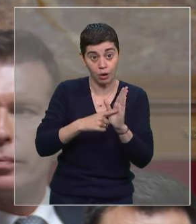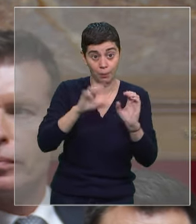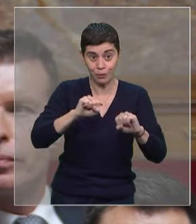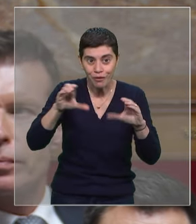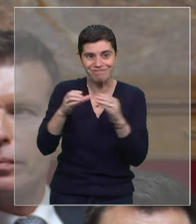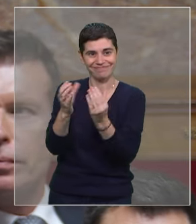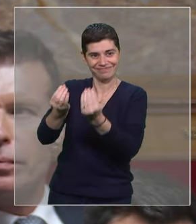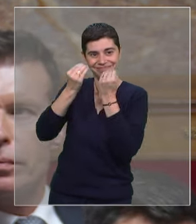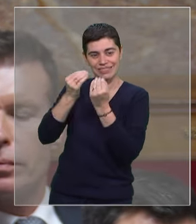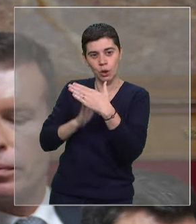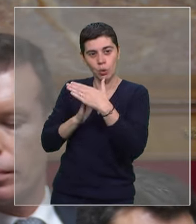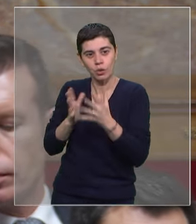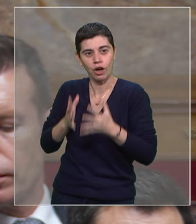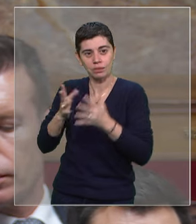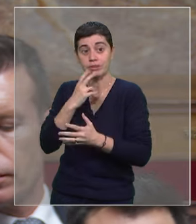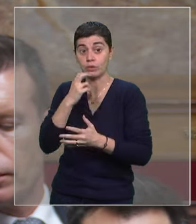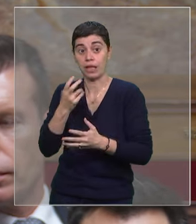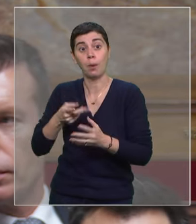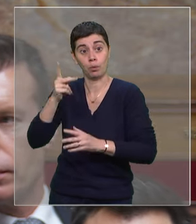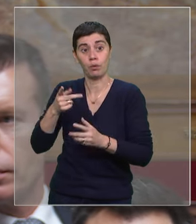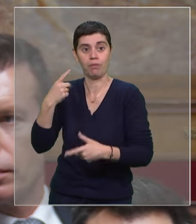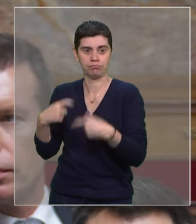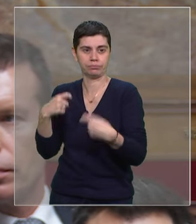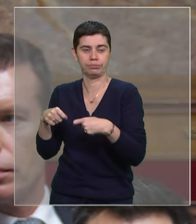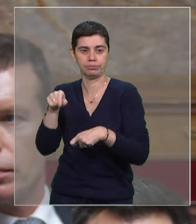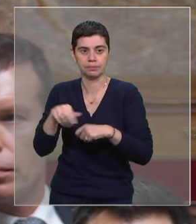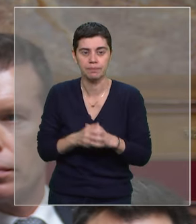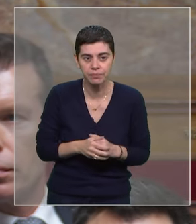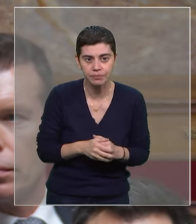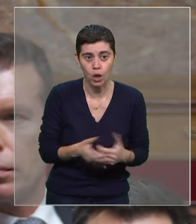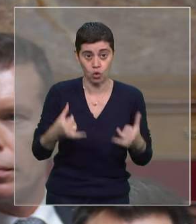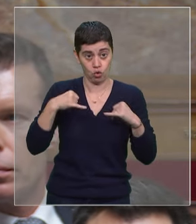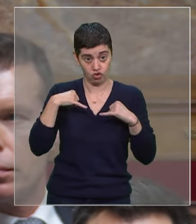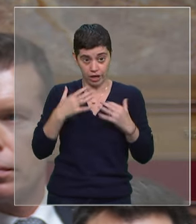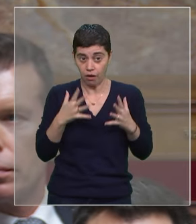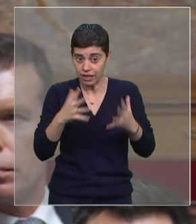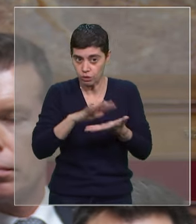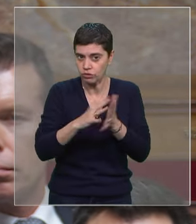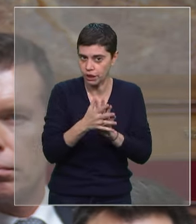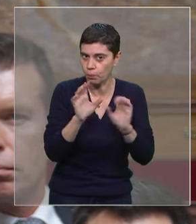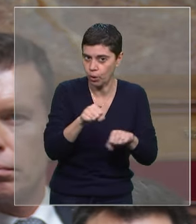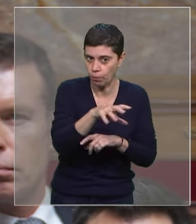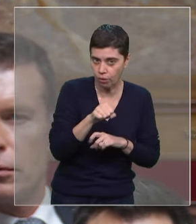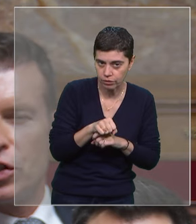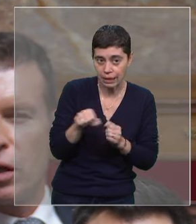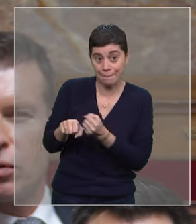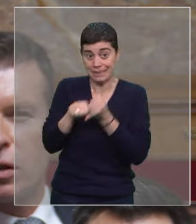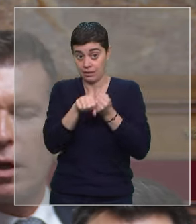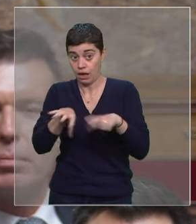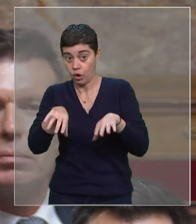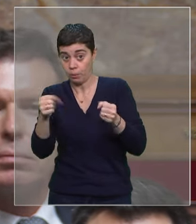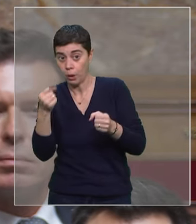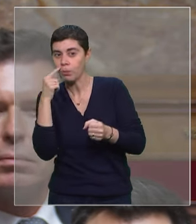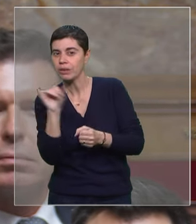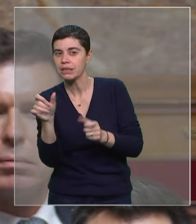le compte d'engagement citoyen, la dynamisation du recours au congé d'engagement associatif et l'ouverture du mécénat de compétences aux entreprises de moins